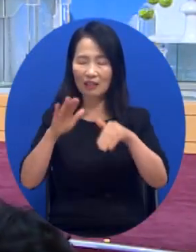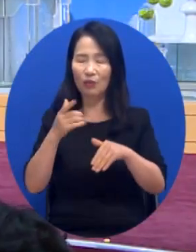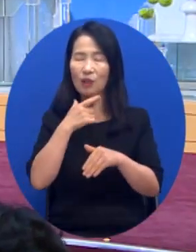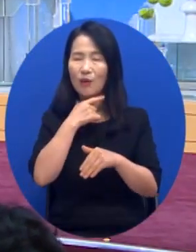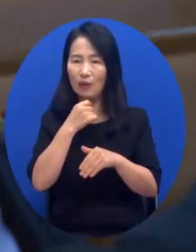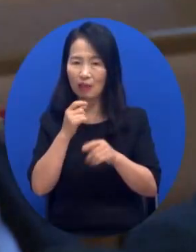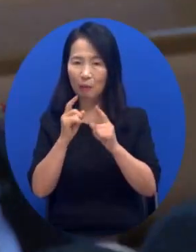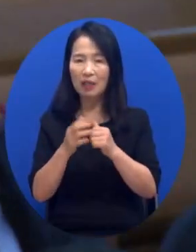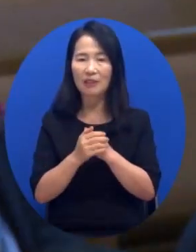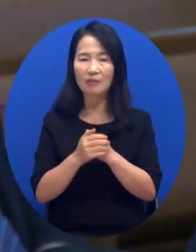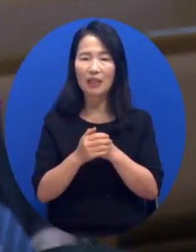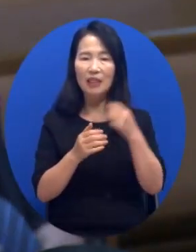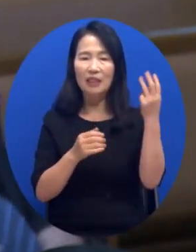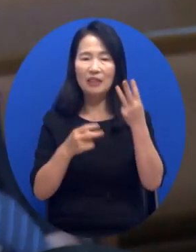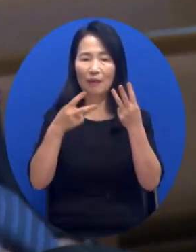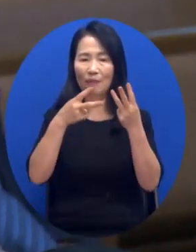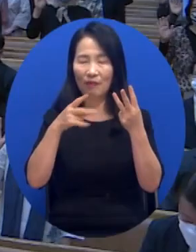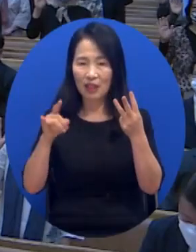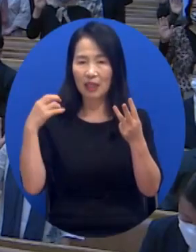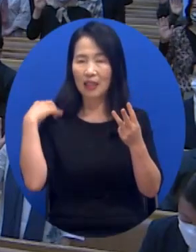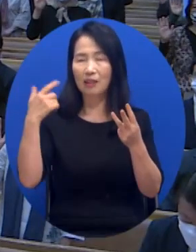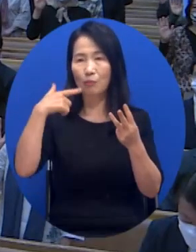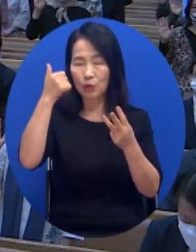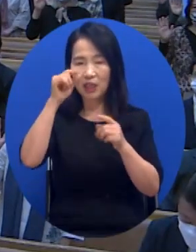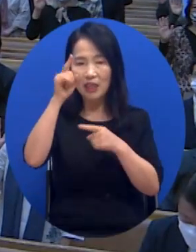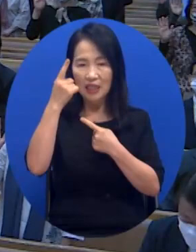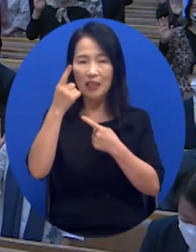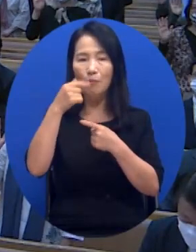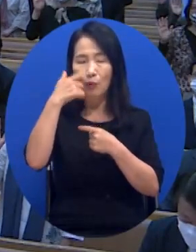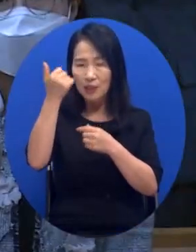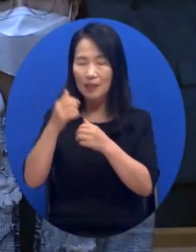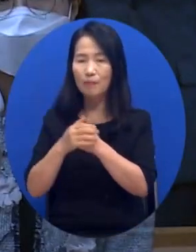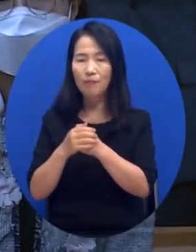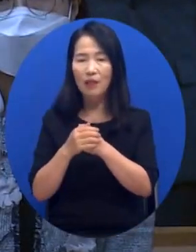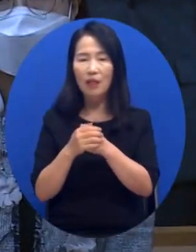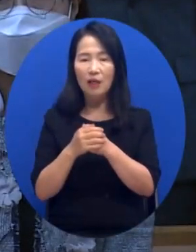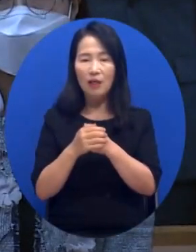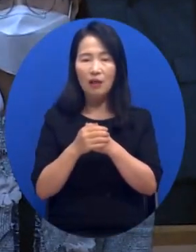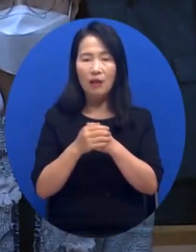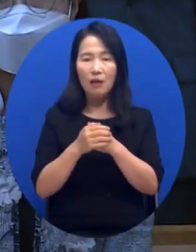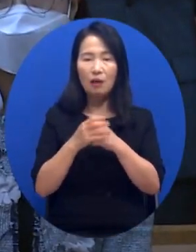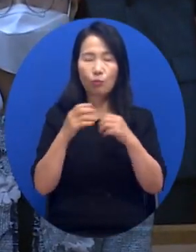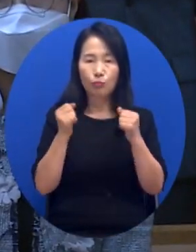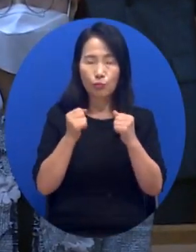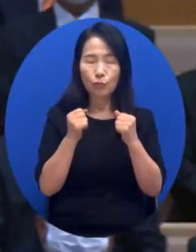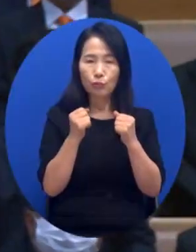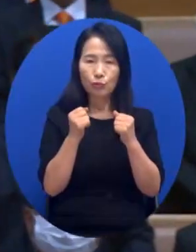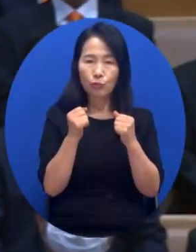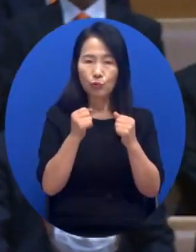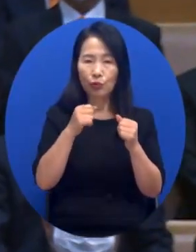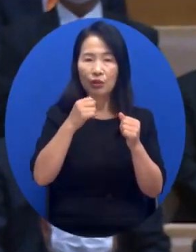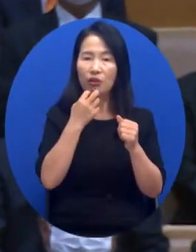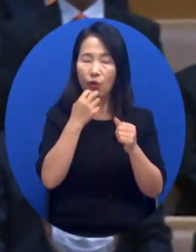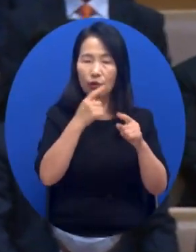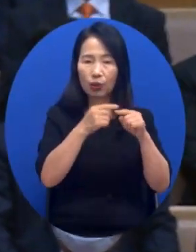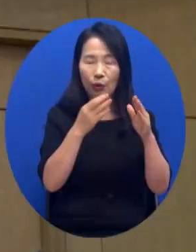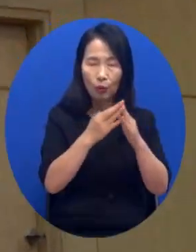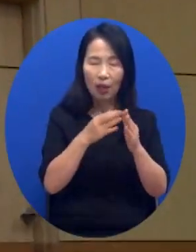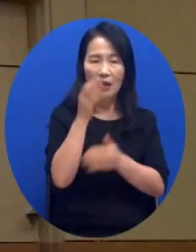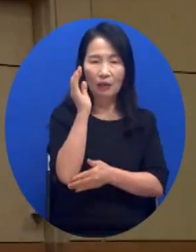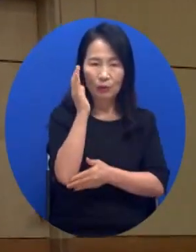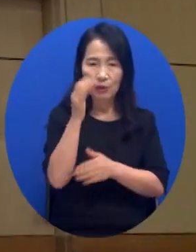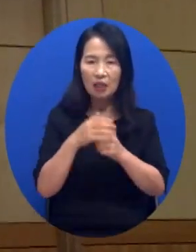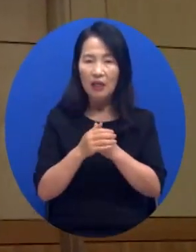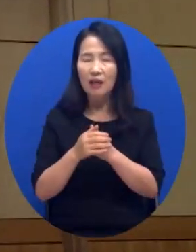울산교회 3대 담임목사로 위임받은 이호상 목사는 북서울교회 강도사를 거쳐 지난 25년간 대한민국